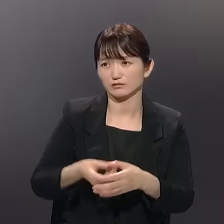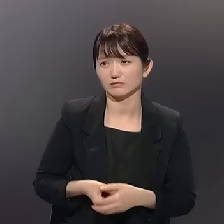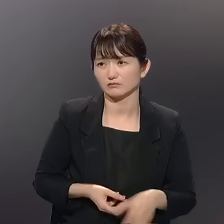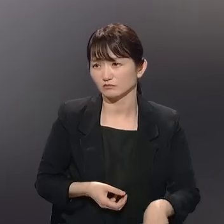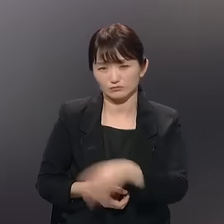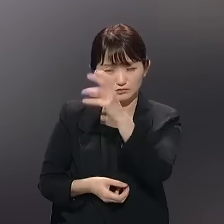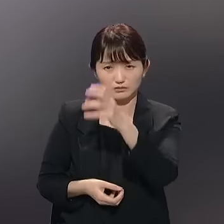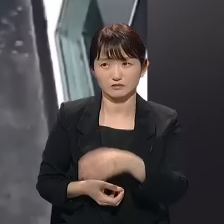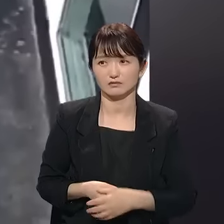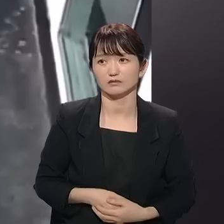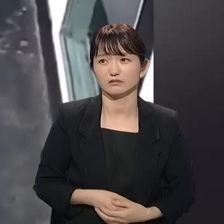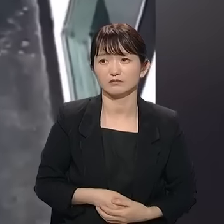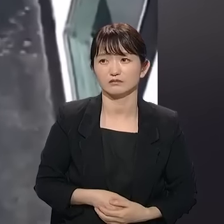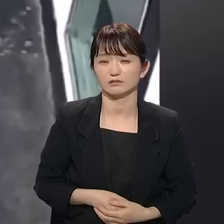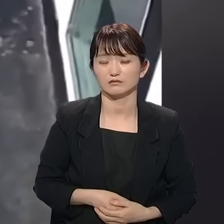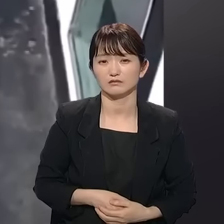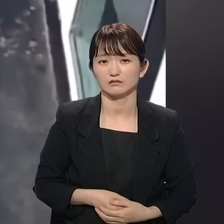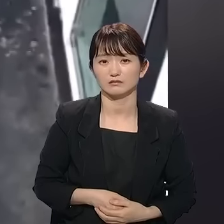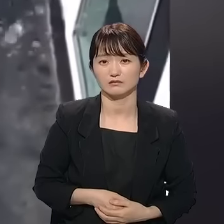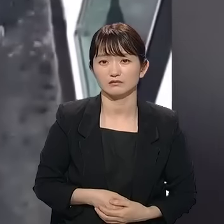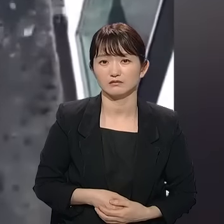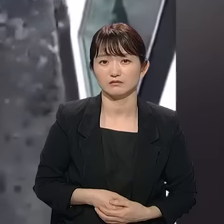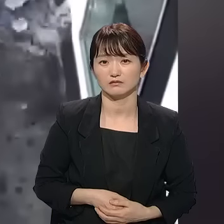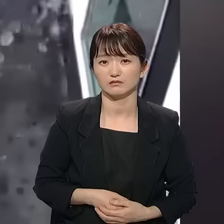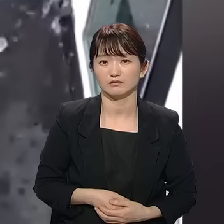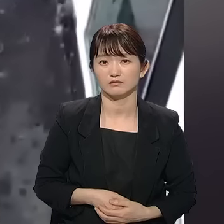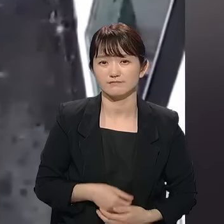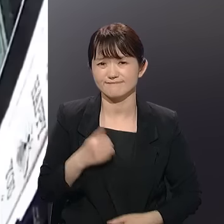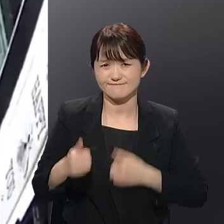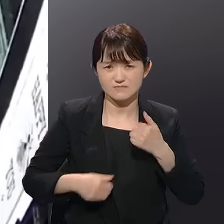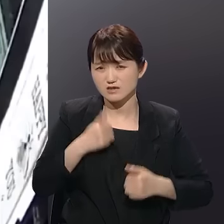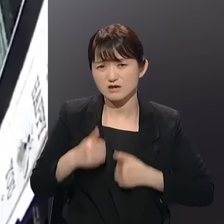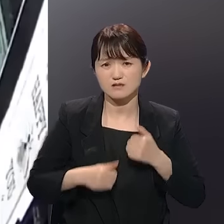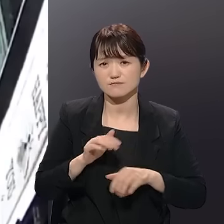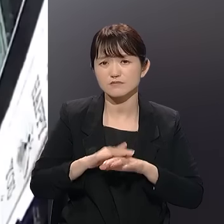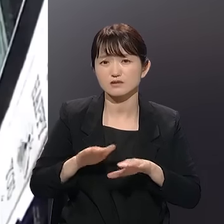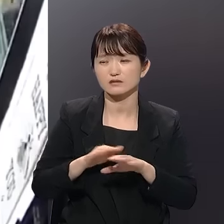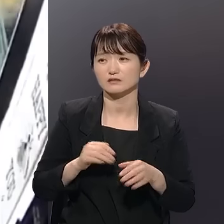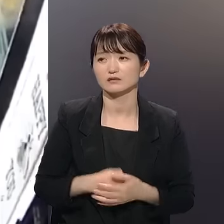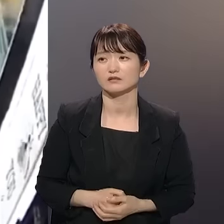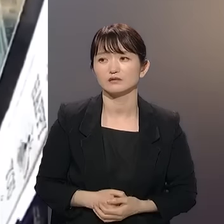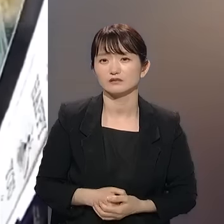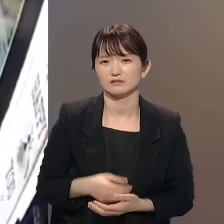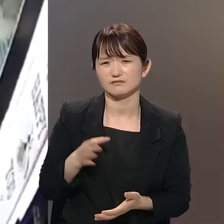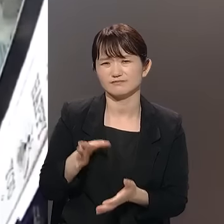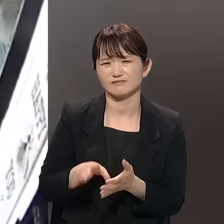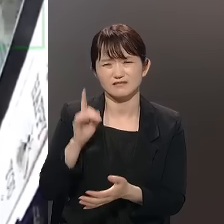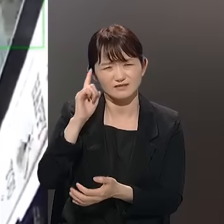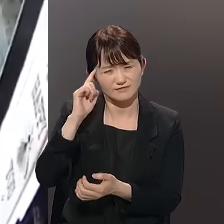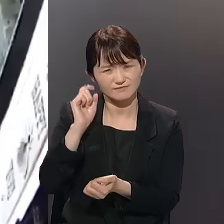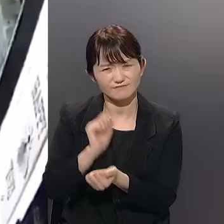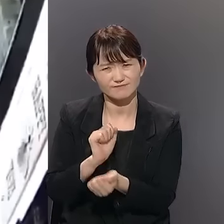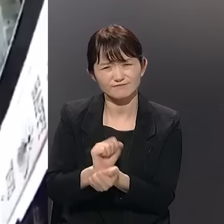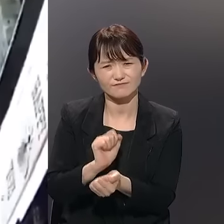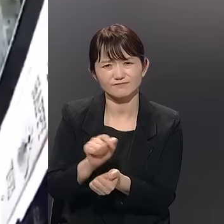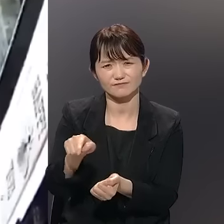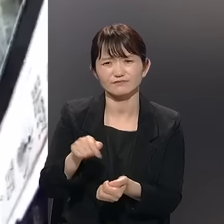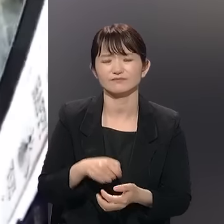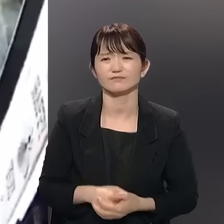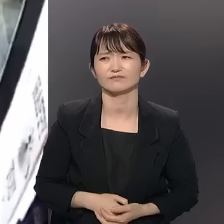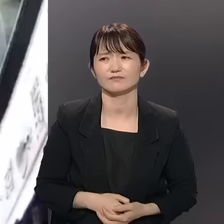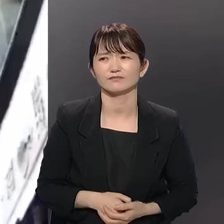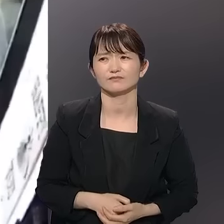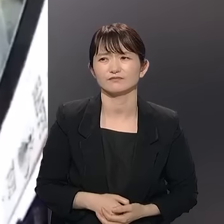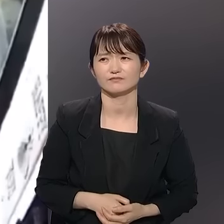돼. 네, 이어 직원 창고를 향해 커피까지 확 쏟으면서 제대로 화풀이를 하는데요. 정말 진상도 이런 진상이 없네요. 아, 선 넘은 거야. 네, 이렇게